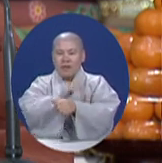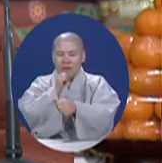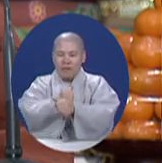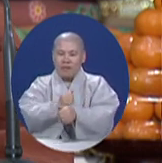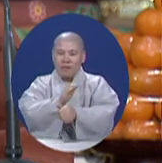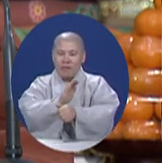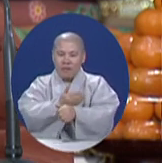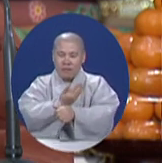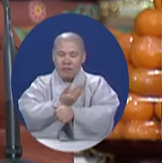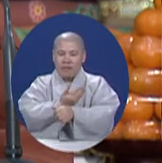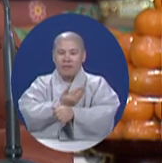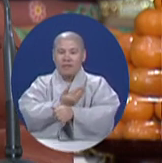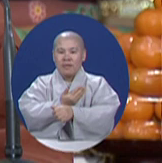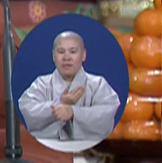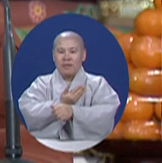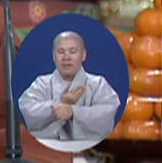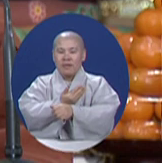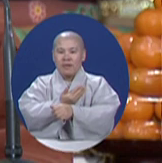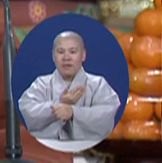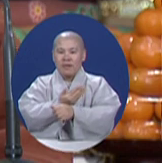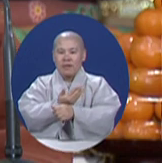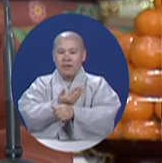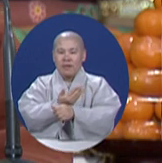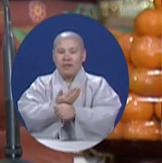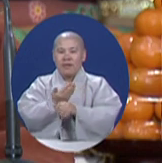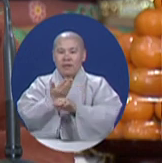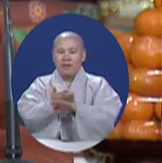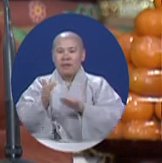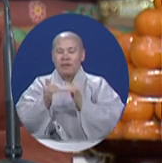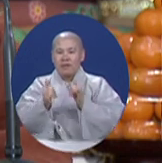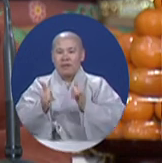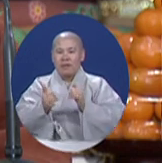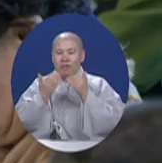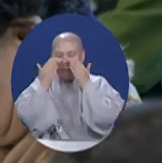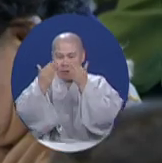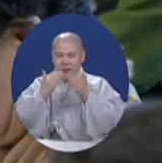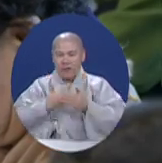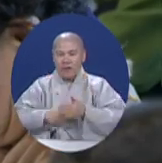잘하는지 못하는지 대중이 환히